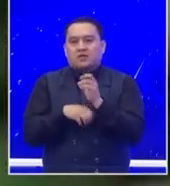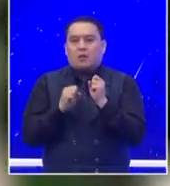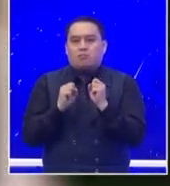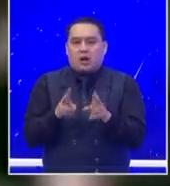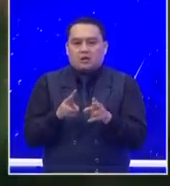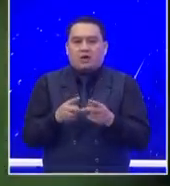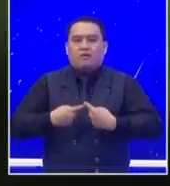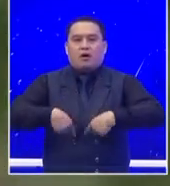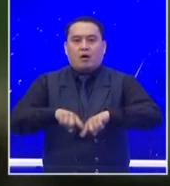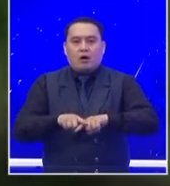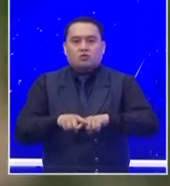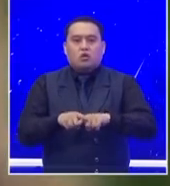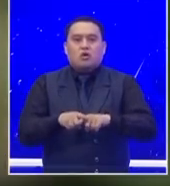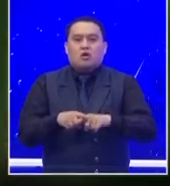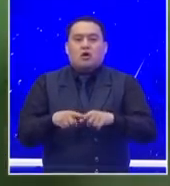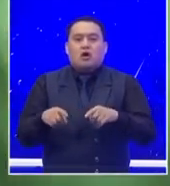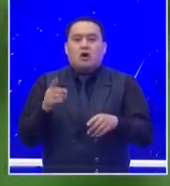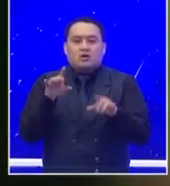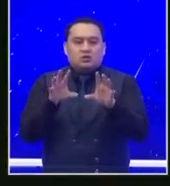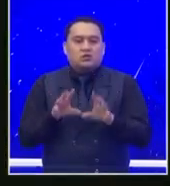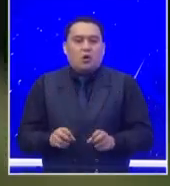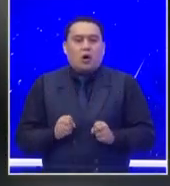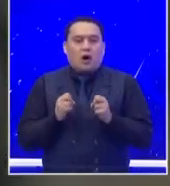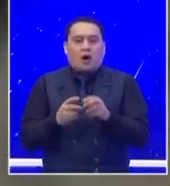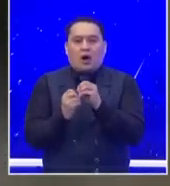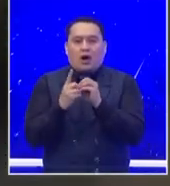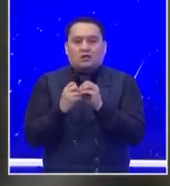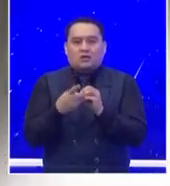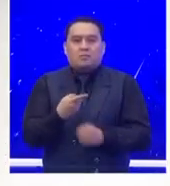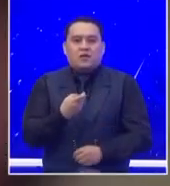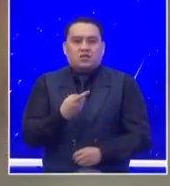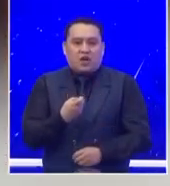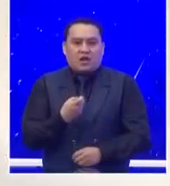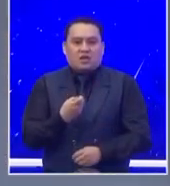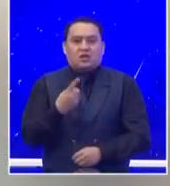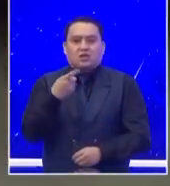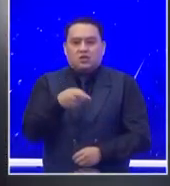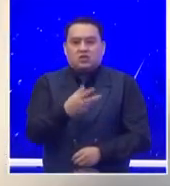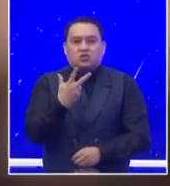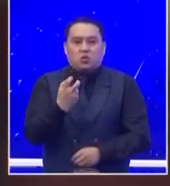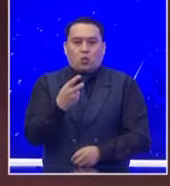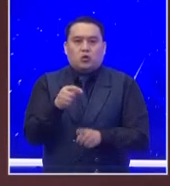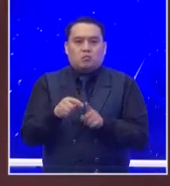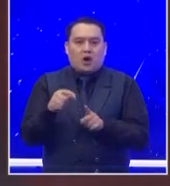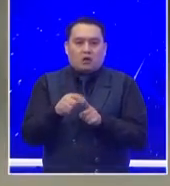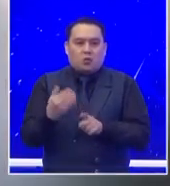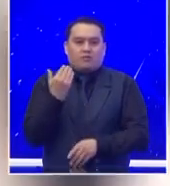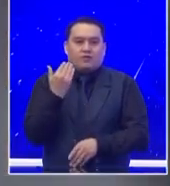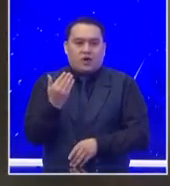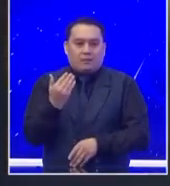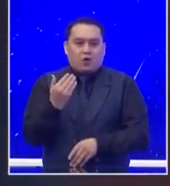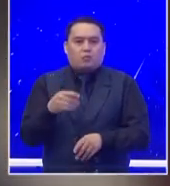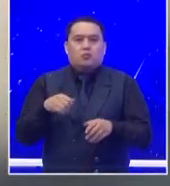у организаторов контрабанды оружия изъяты 11 пистолетов Макарова и более 1300 патронов к ним.